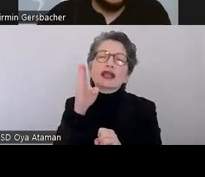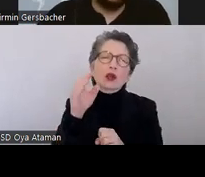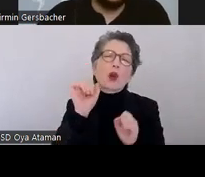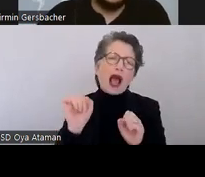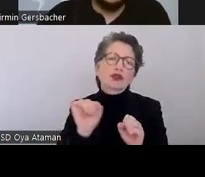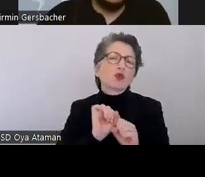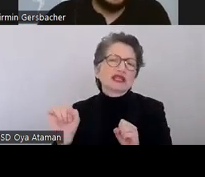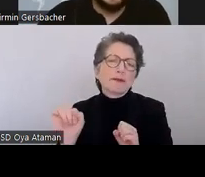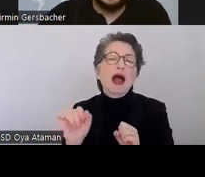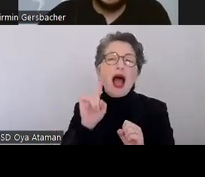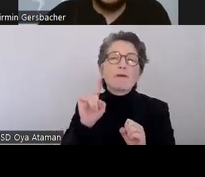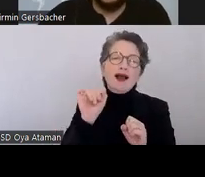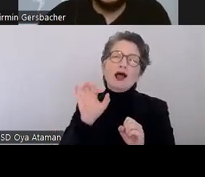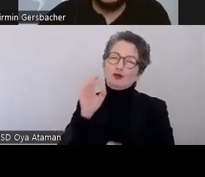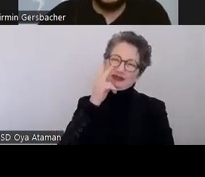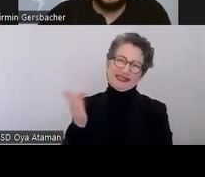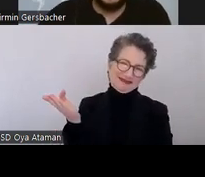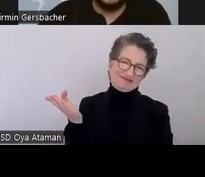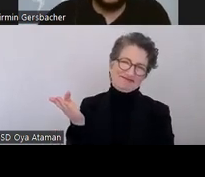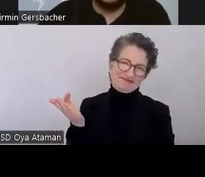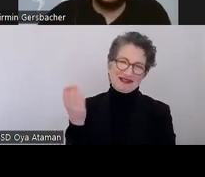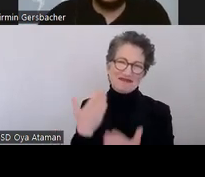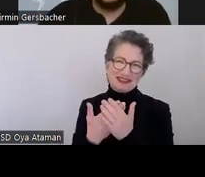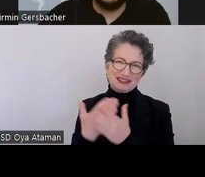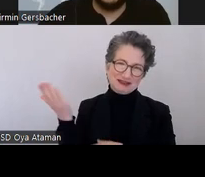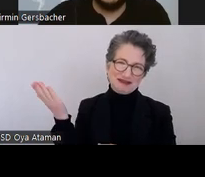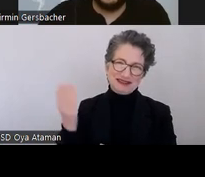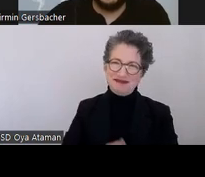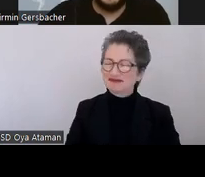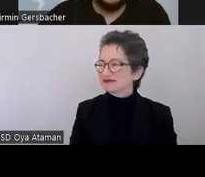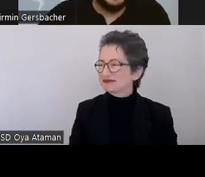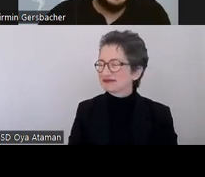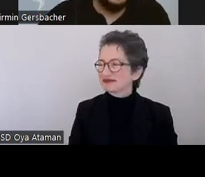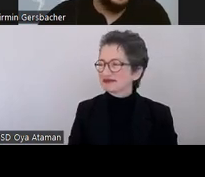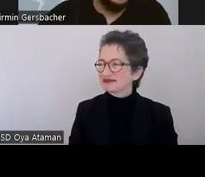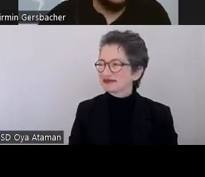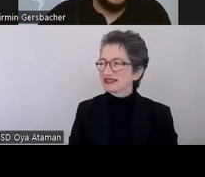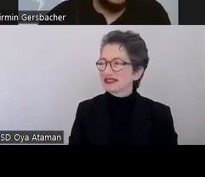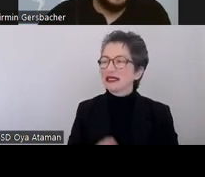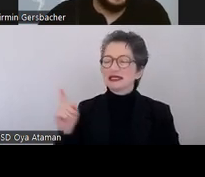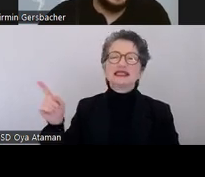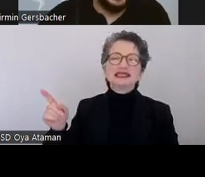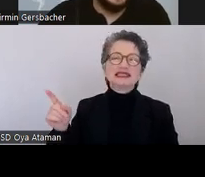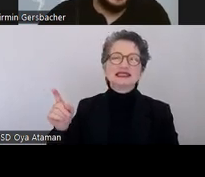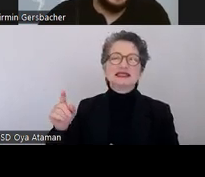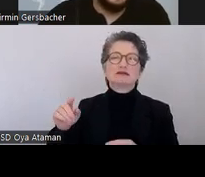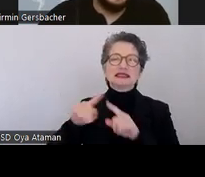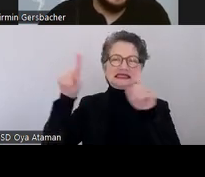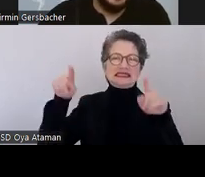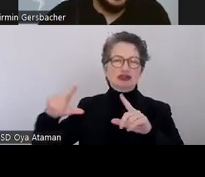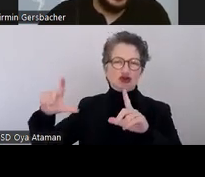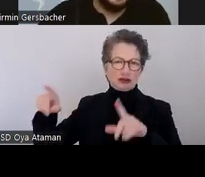kann es eben auch gut erkennen. Wir sehen jetzt auch hier wieder dieses Beispiel auf dem Screenshot. Das ist an sich eine Seite und wir haben hier